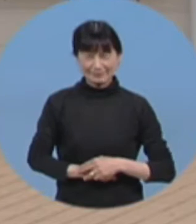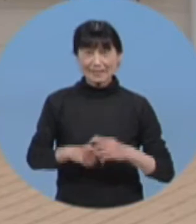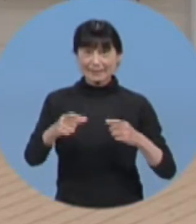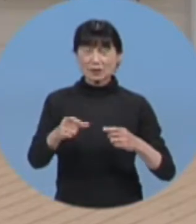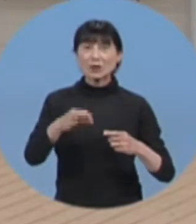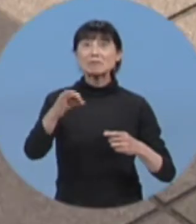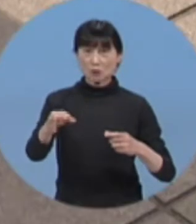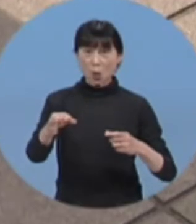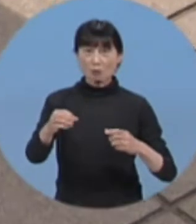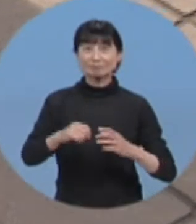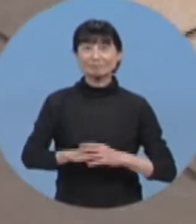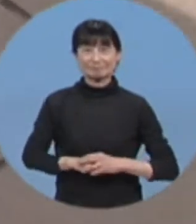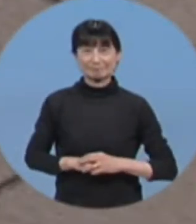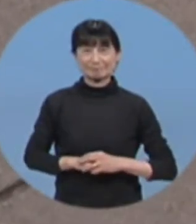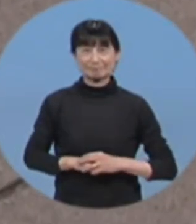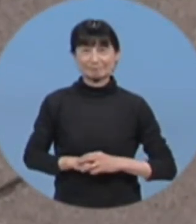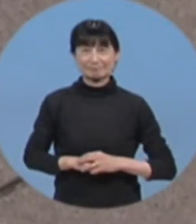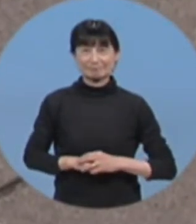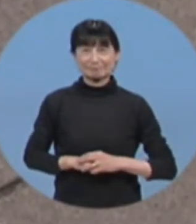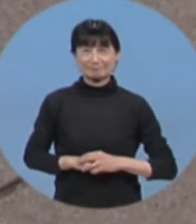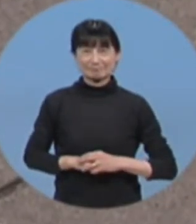を買いましょう。